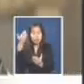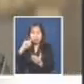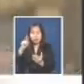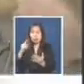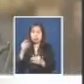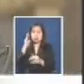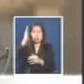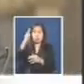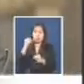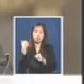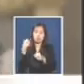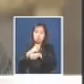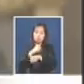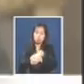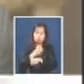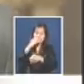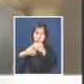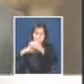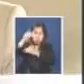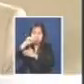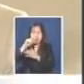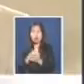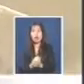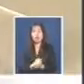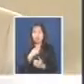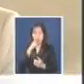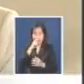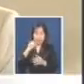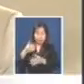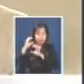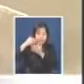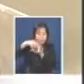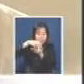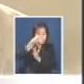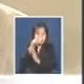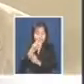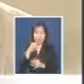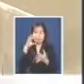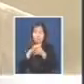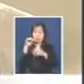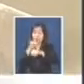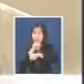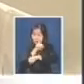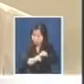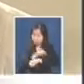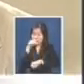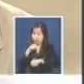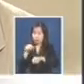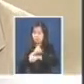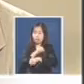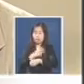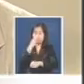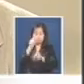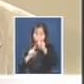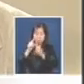ความเป็นอยู่ของแรงงานเหล่านั้นดีขึ้นมาบ้างด้วยไหมคร ับก็ขออนุญาตเท้าความตั้งแต่เริ่มต้นนะคะถ้ามาคุยถึงค่าแรงจริงๆแล้วถ้ากลับไปดูสถิติย้